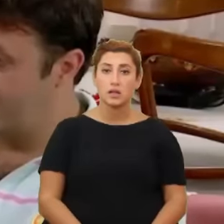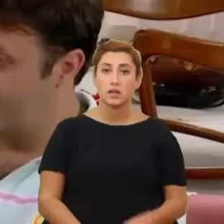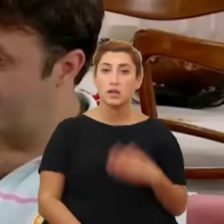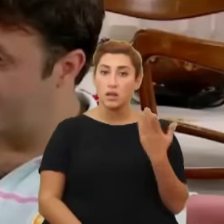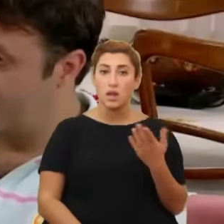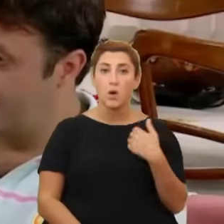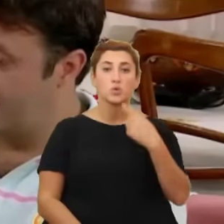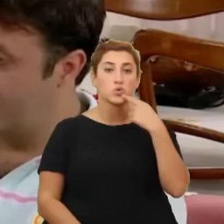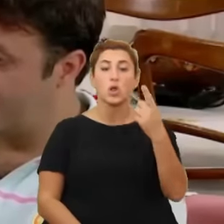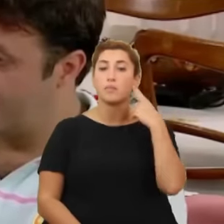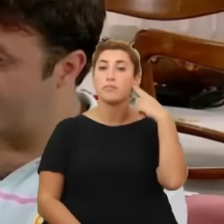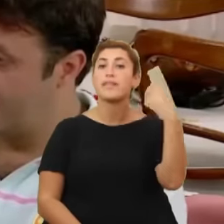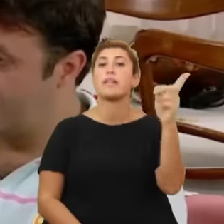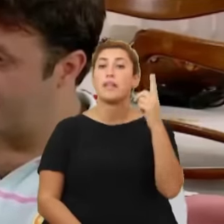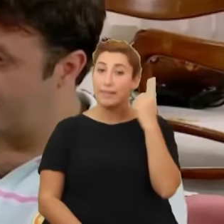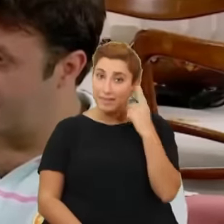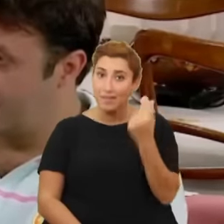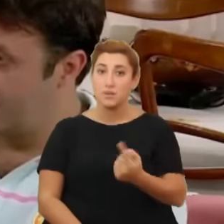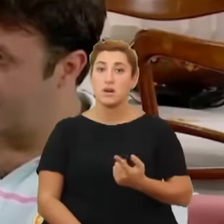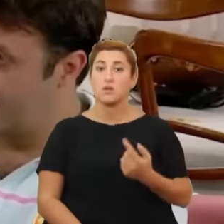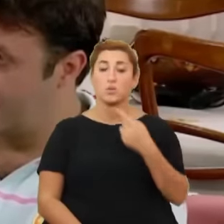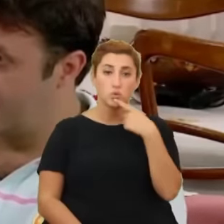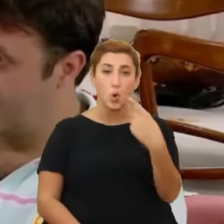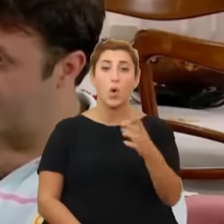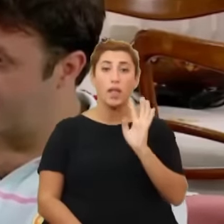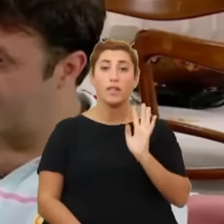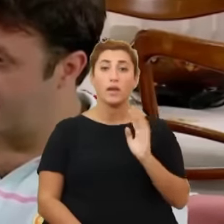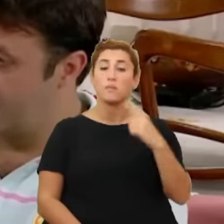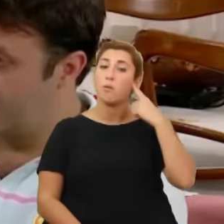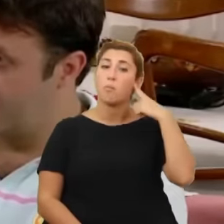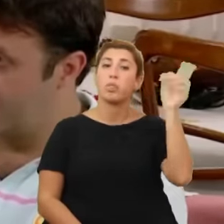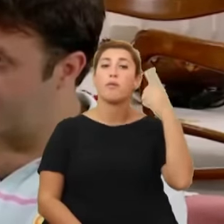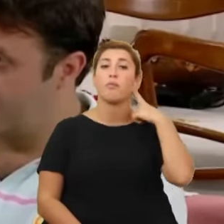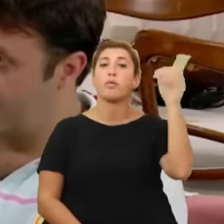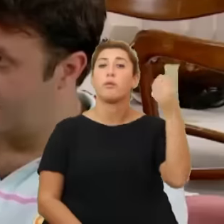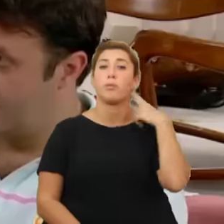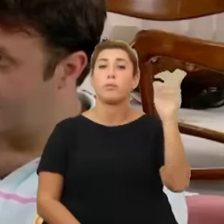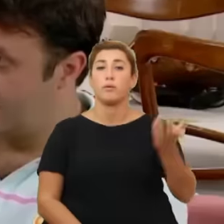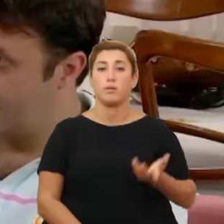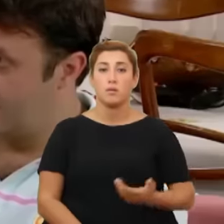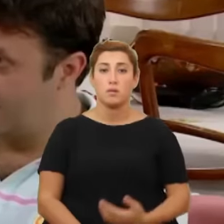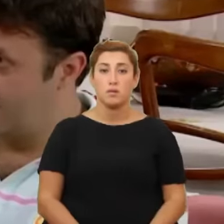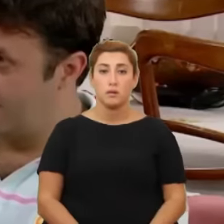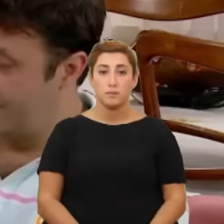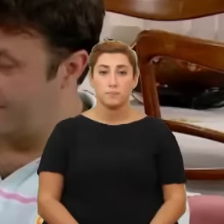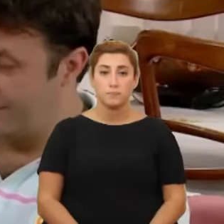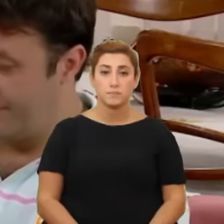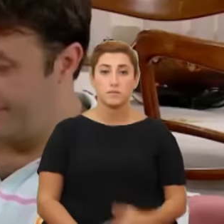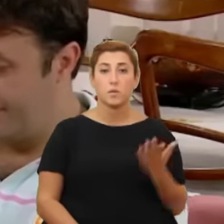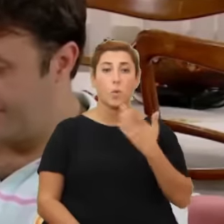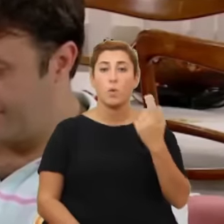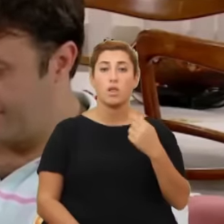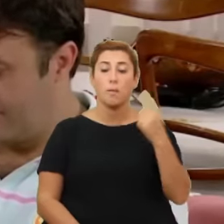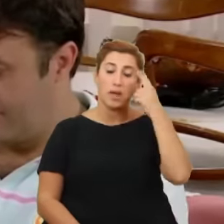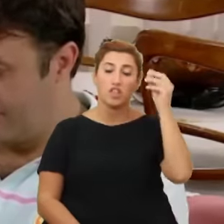Ya söylediklerimizi dinlesene biraz ya. Söylediklerimiz bir kulağından girmiyor ki öbür kulaktan çıksın. Öyle